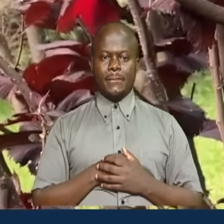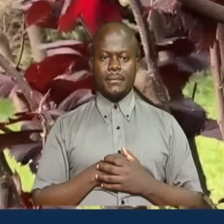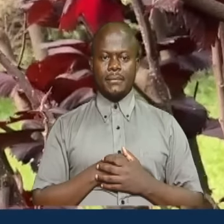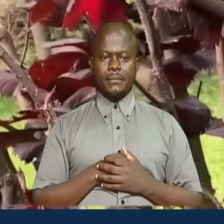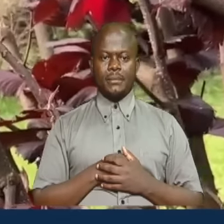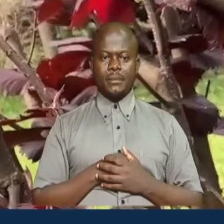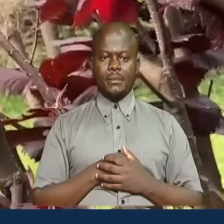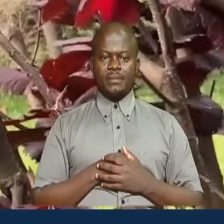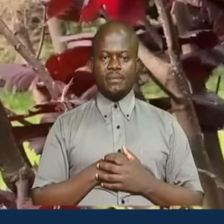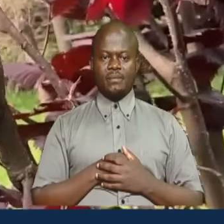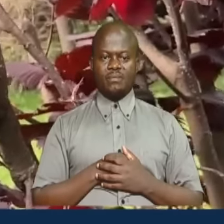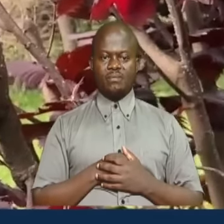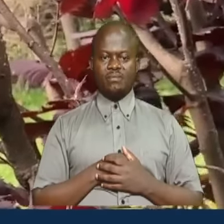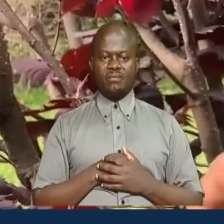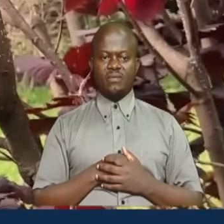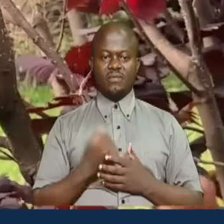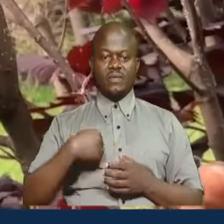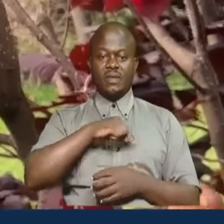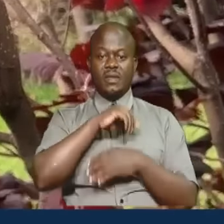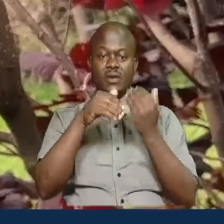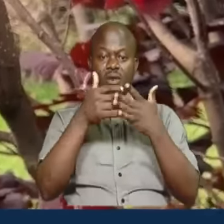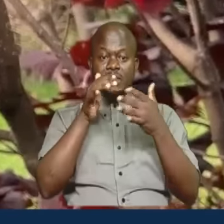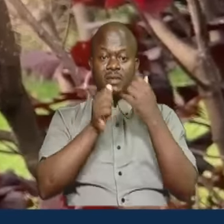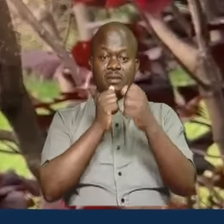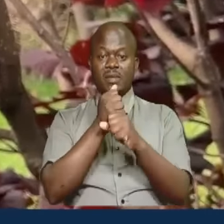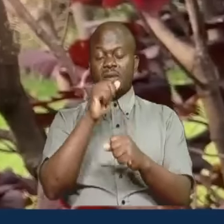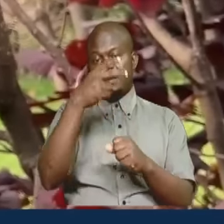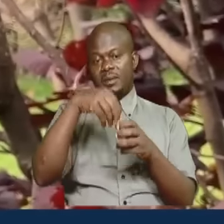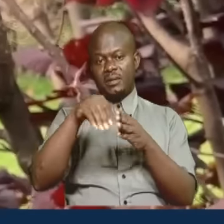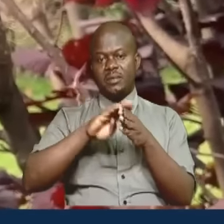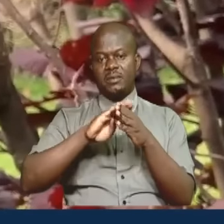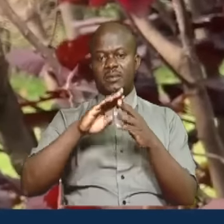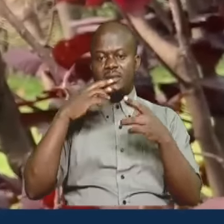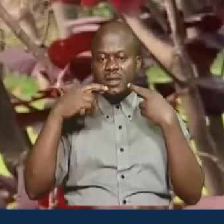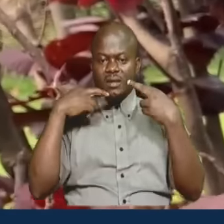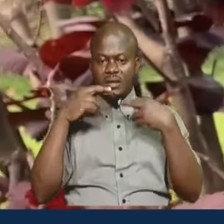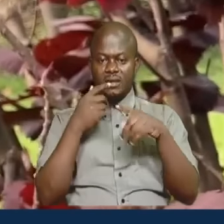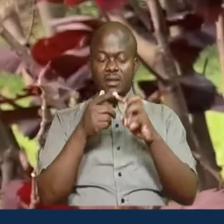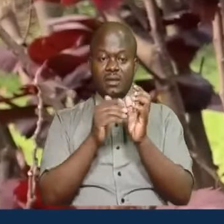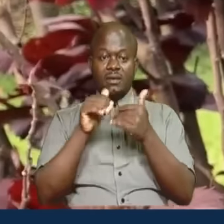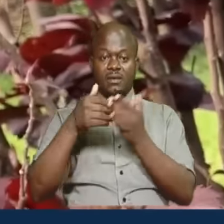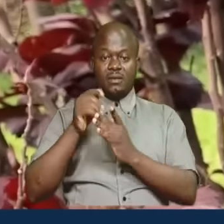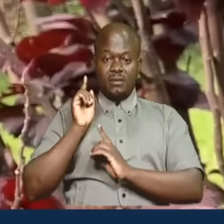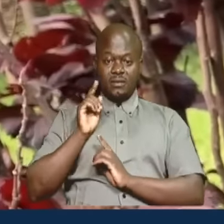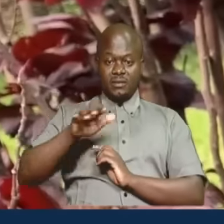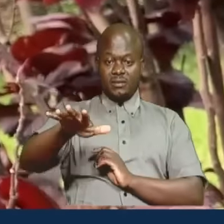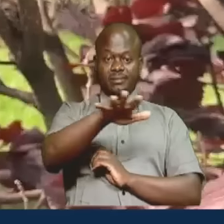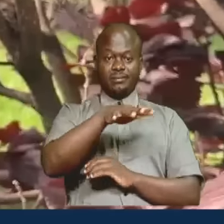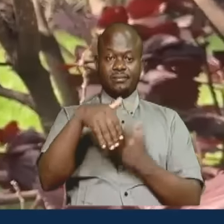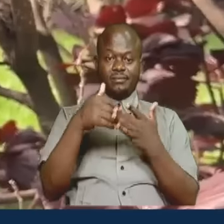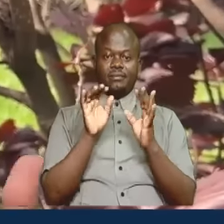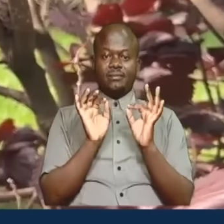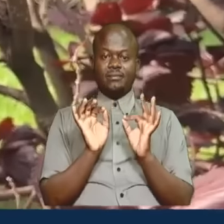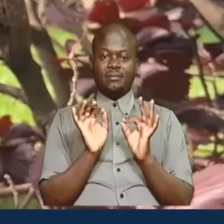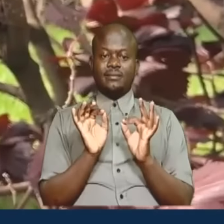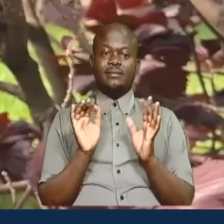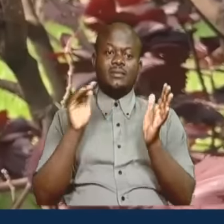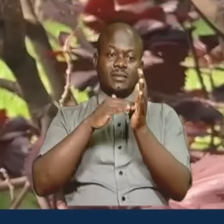and where is the business? Njye maze imyaka ibiri muri business ya restaurant. Ariko umutekano waha ni mwiza pe. No kugeza mu masaha